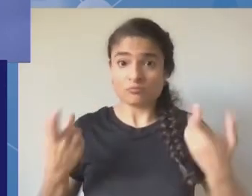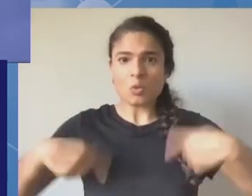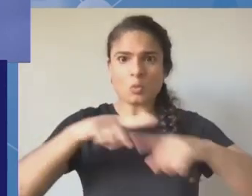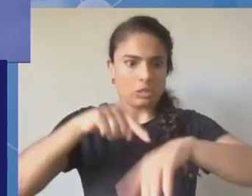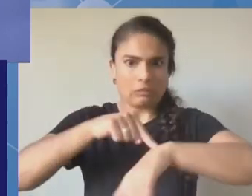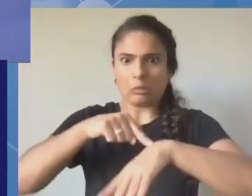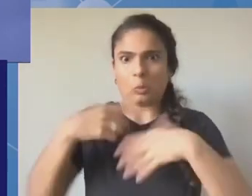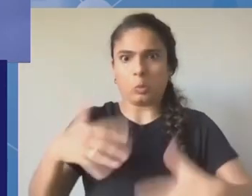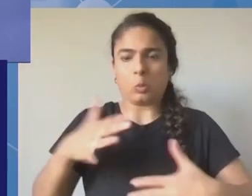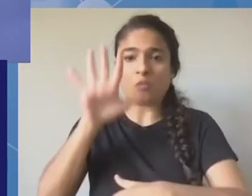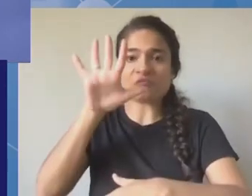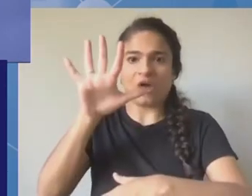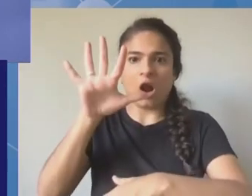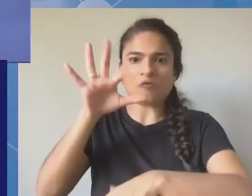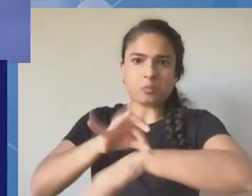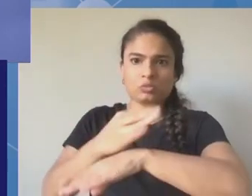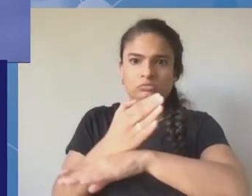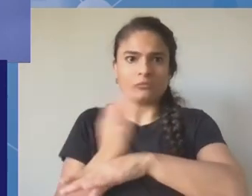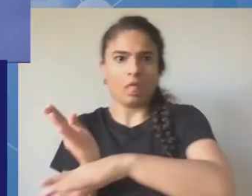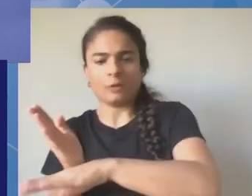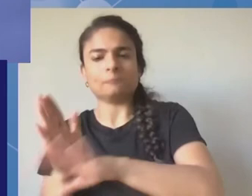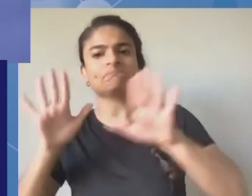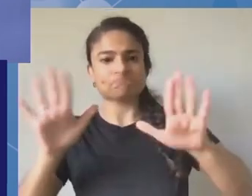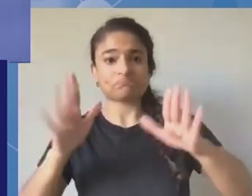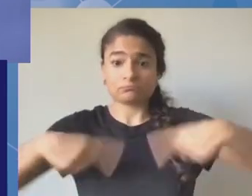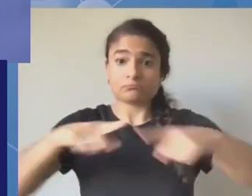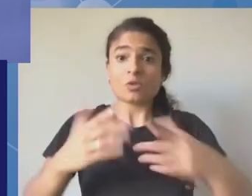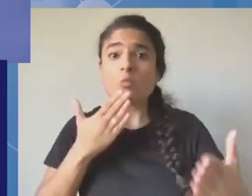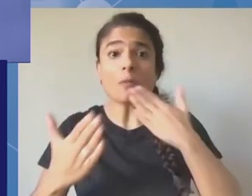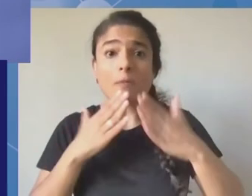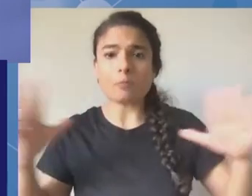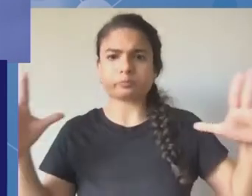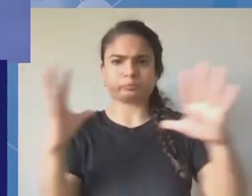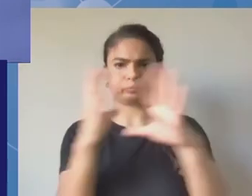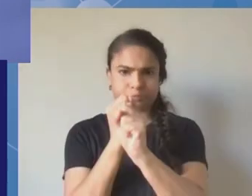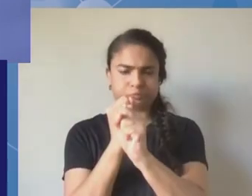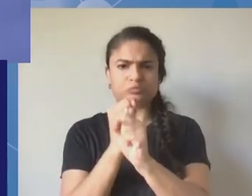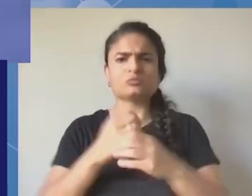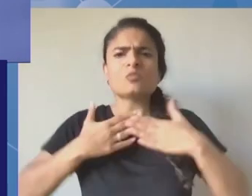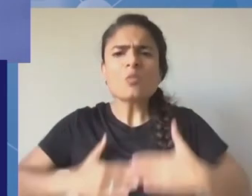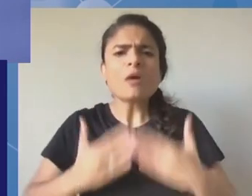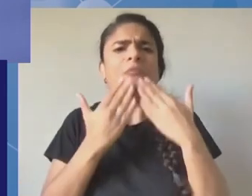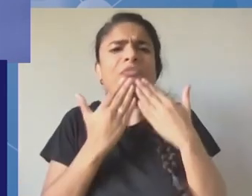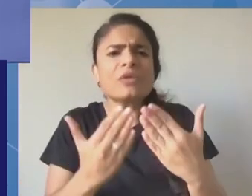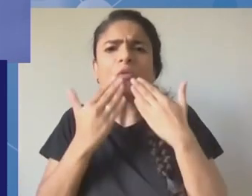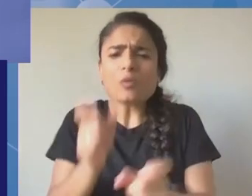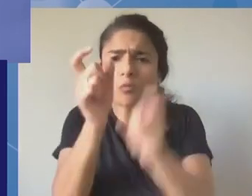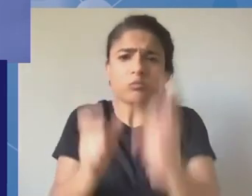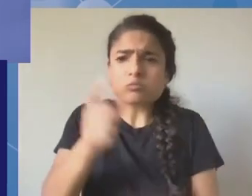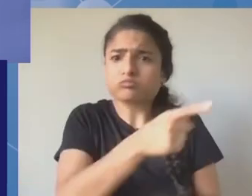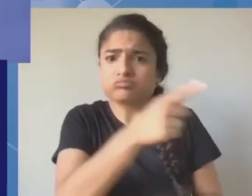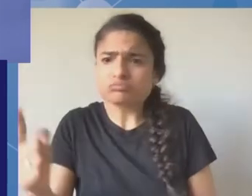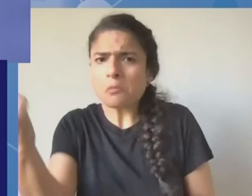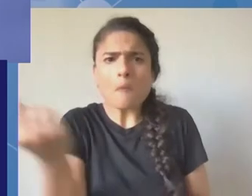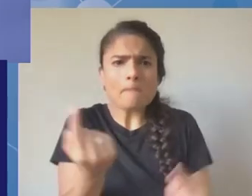因为我们已经超过了五分多的时间，我们现在就宣布我们这一届讨论到此结束。非常感谢大家的参与，感